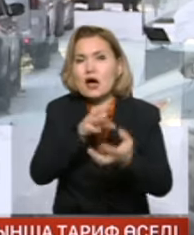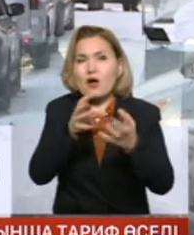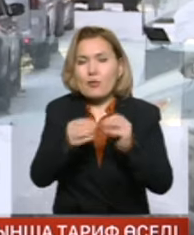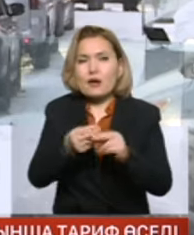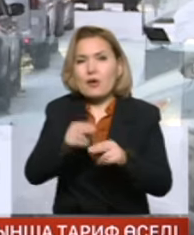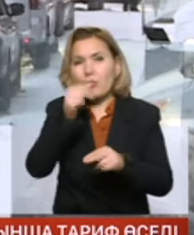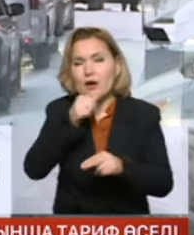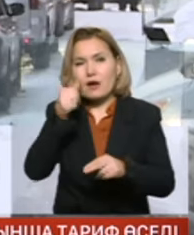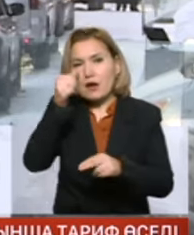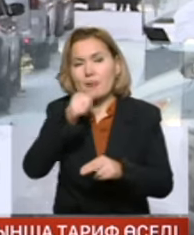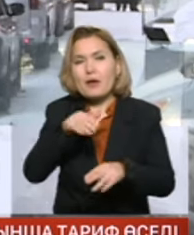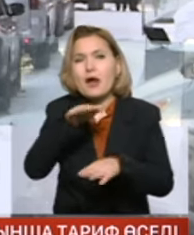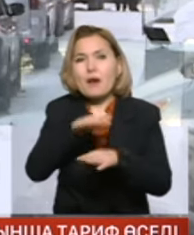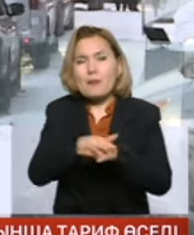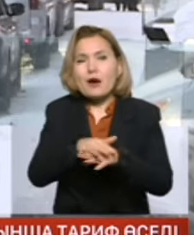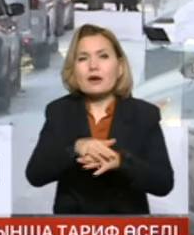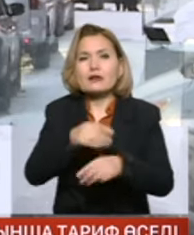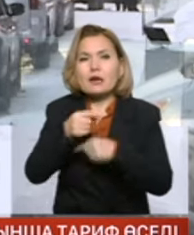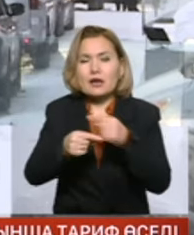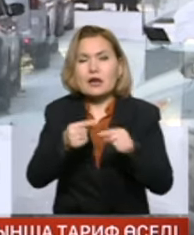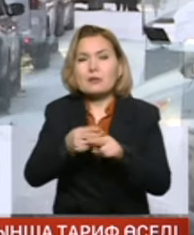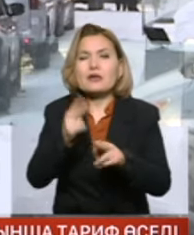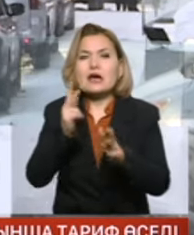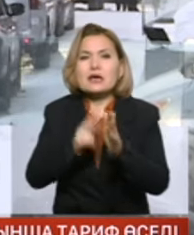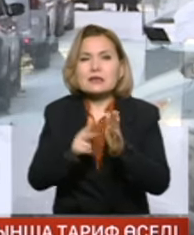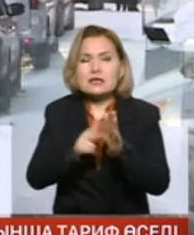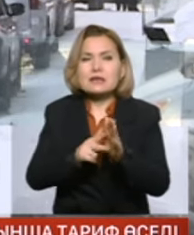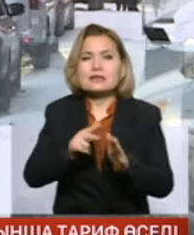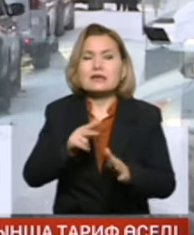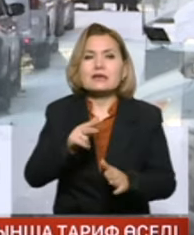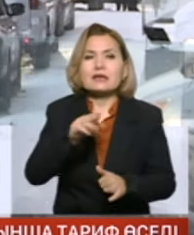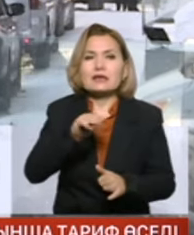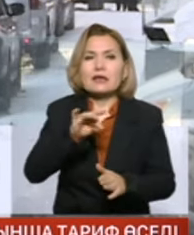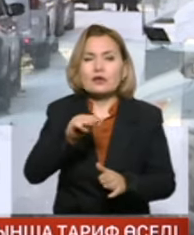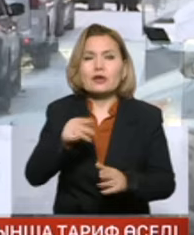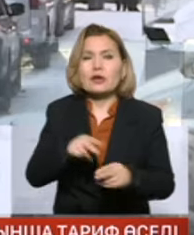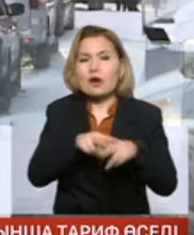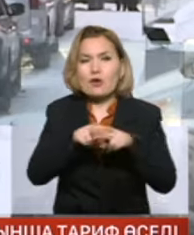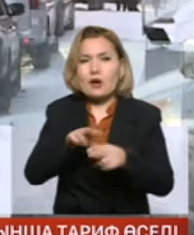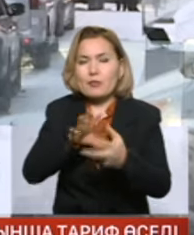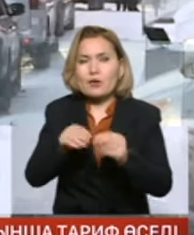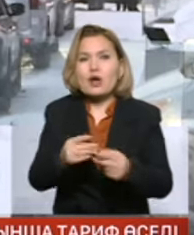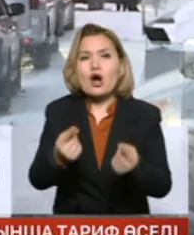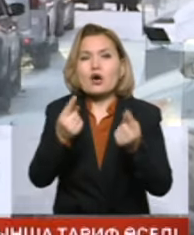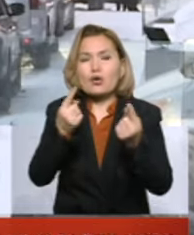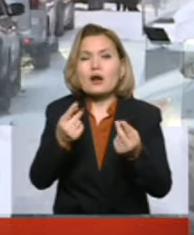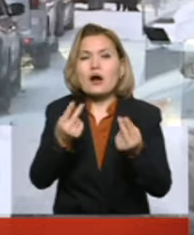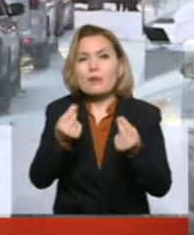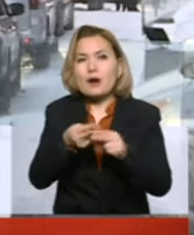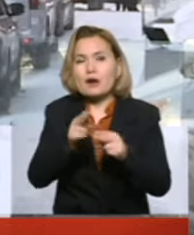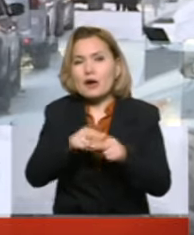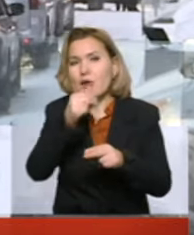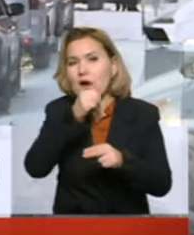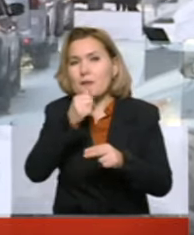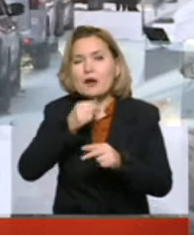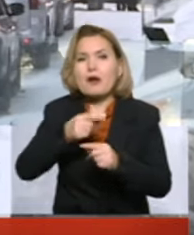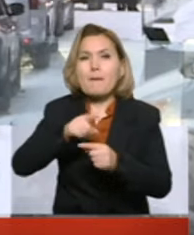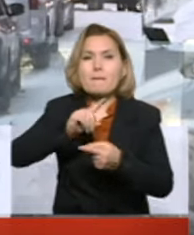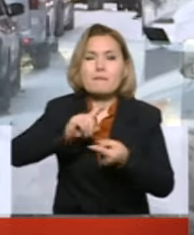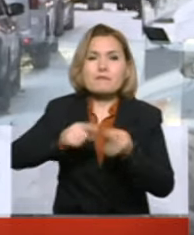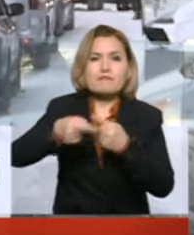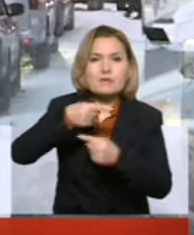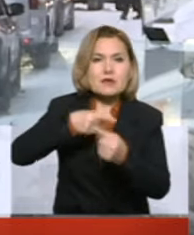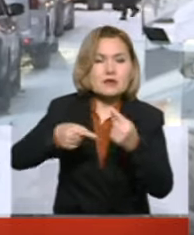кетейін, былтыр банк қосымшалары арқылы 80 триллион теңге аударылған. Бұл қыруар қаржының қаншасы көлеңкелі бизнеске тиесілі